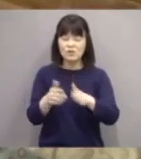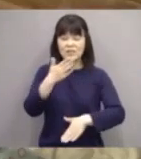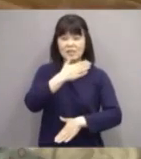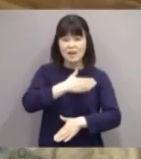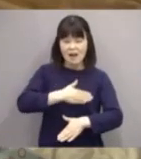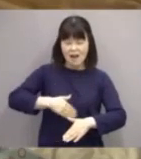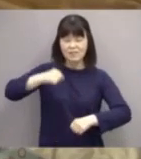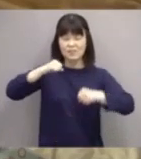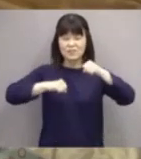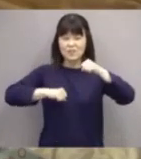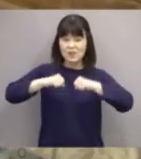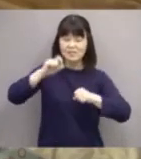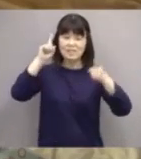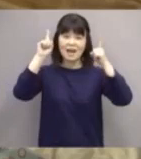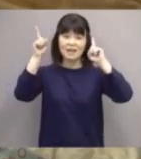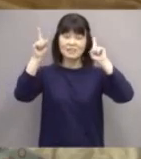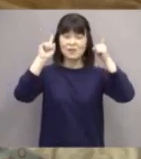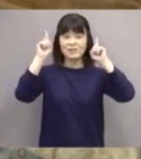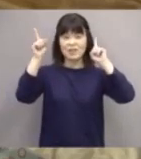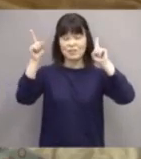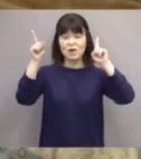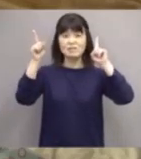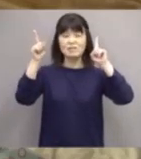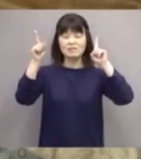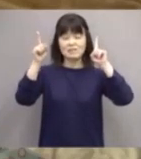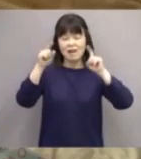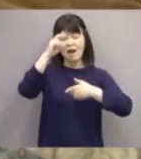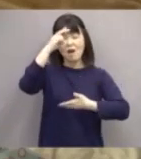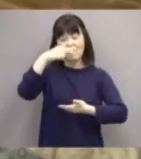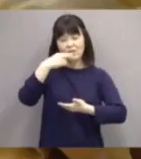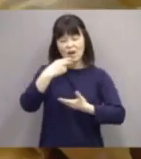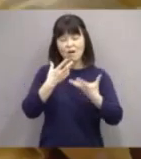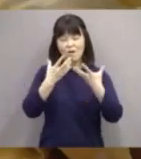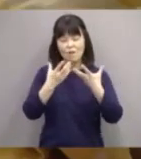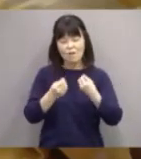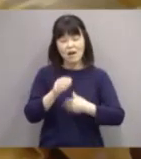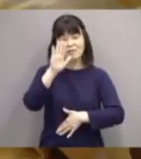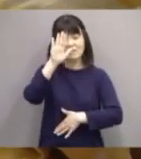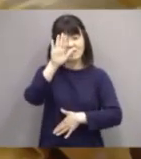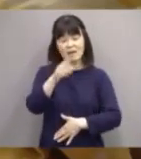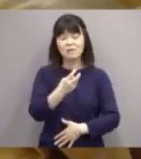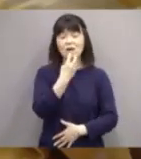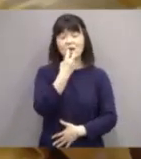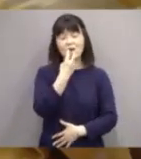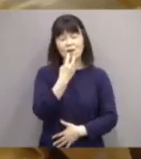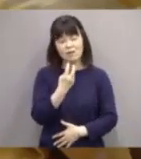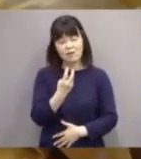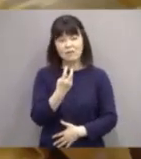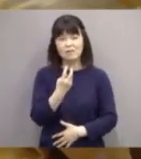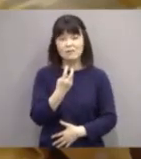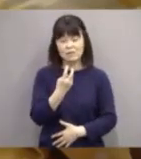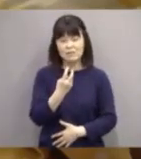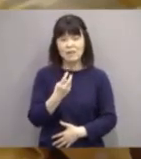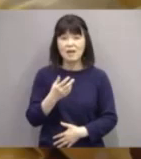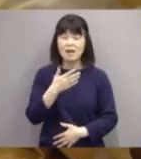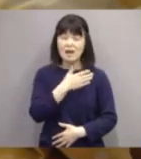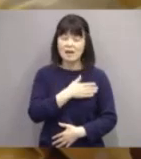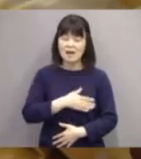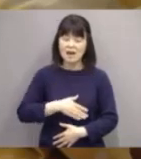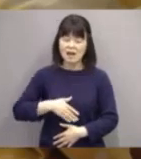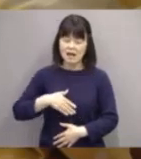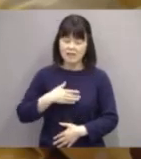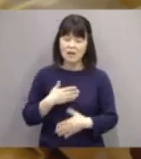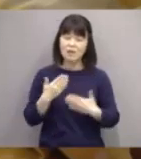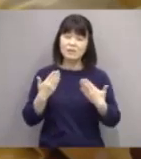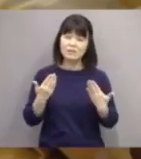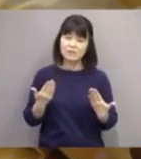動かして遊んでいますので、給食が終わった後ほっとしたところで少し体がこう休み